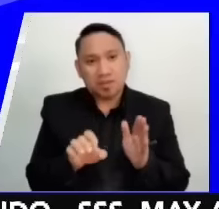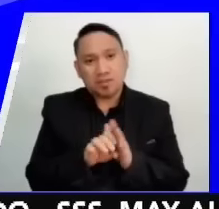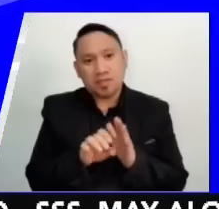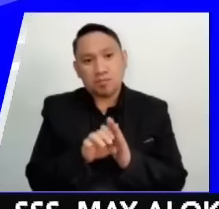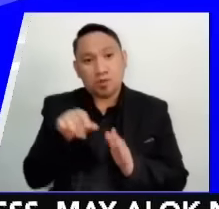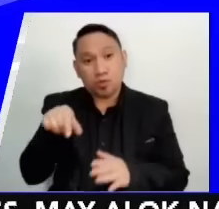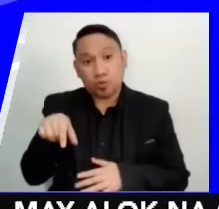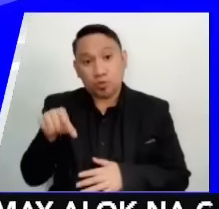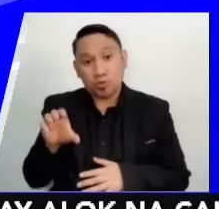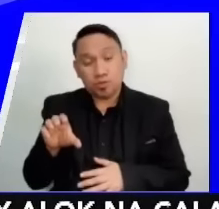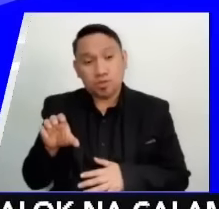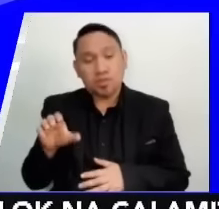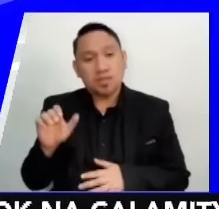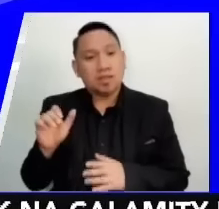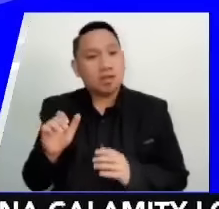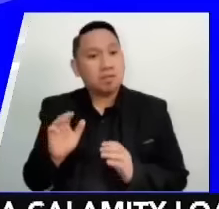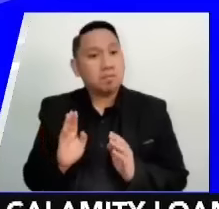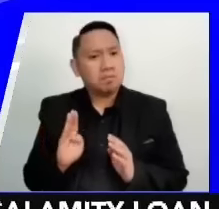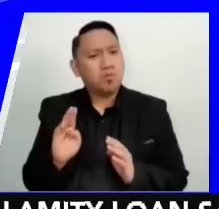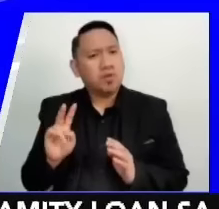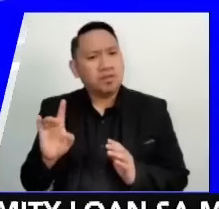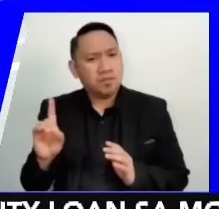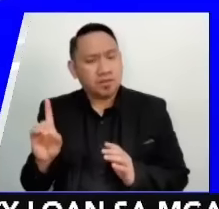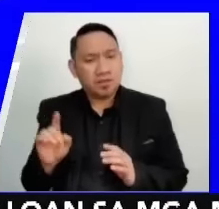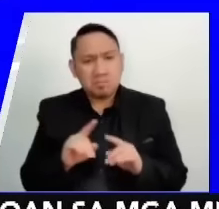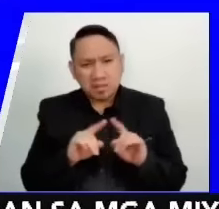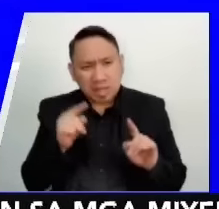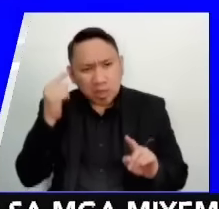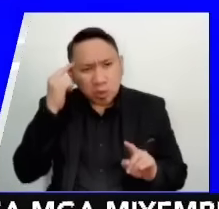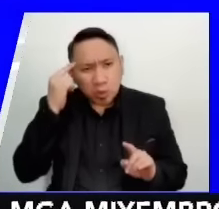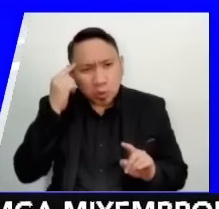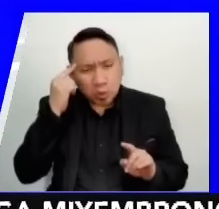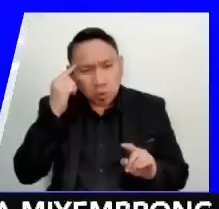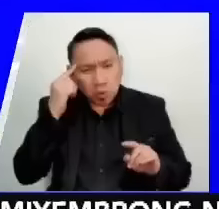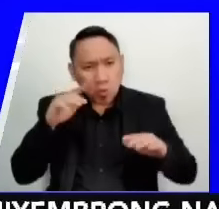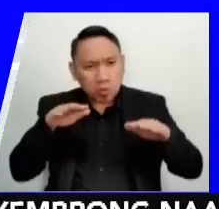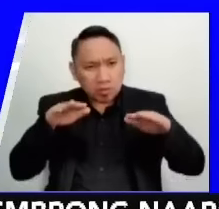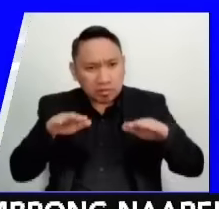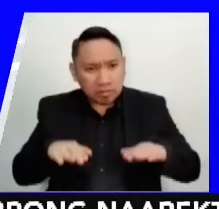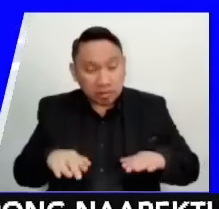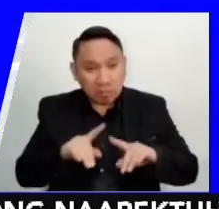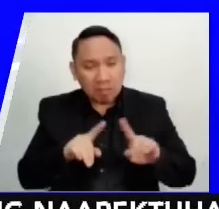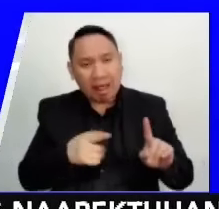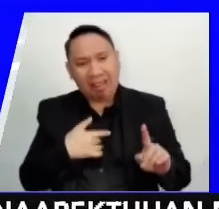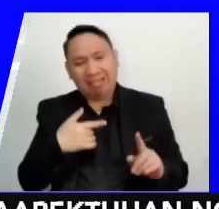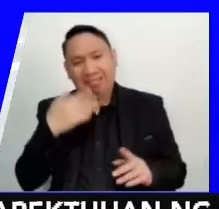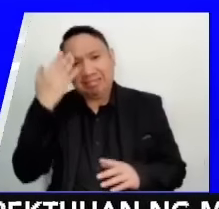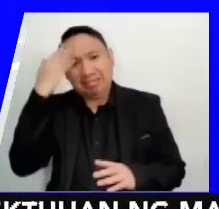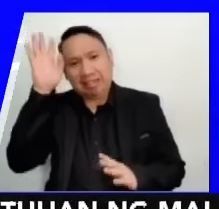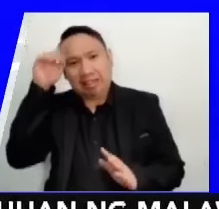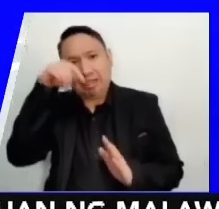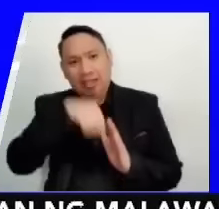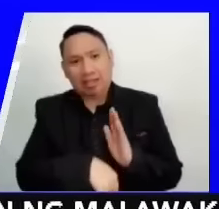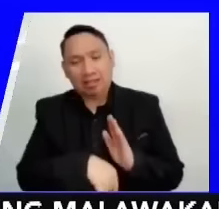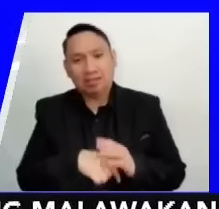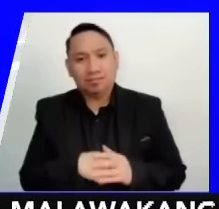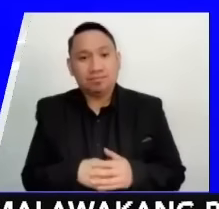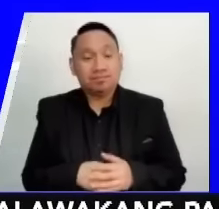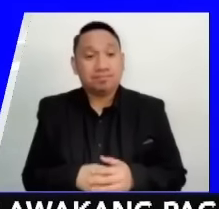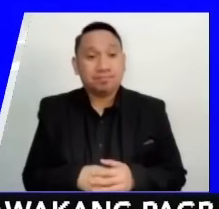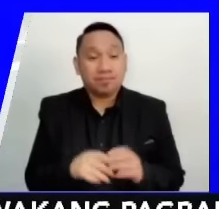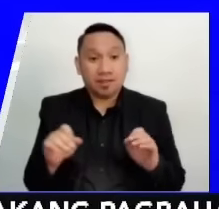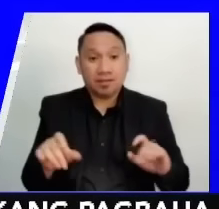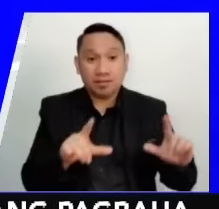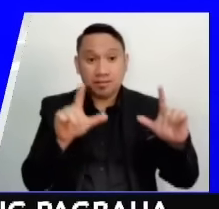ang inakala nilang mababaw ng baha, malalim pa pala. Mula sa Maynila, may unang balita live si Bea